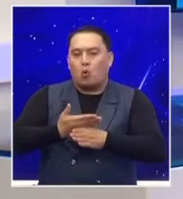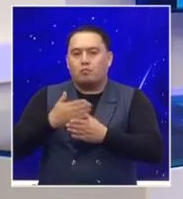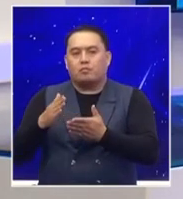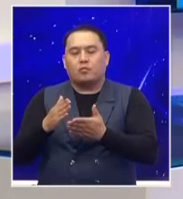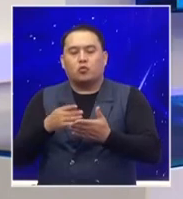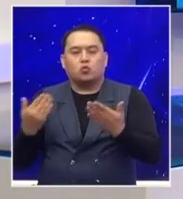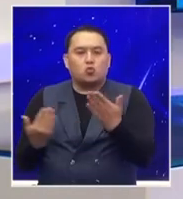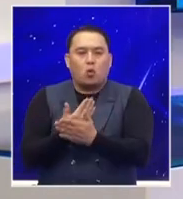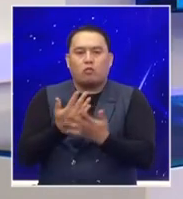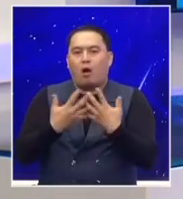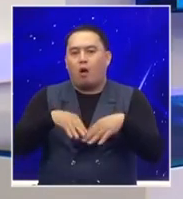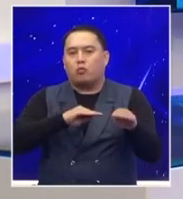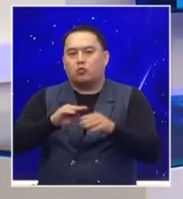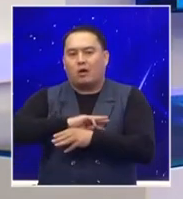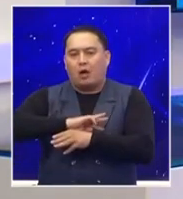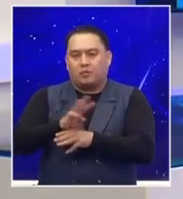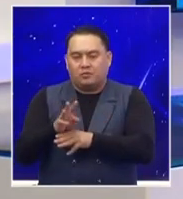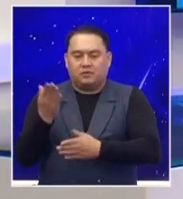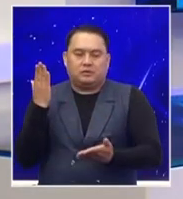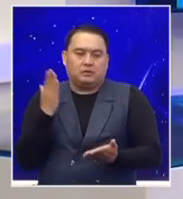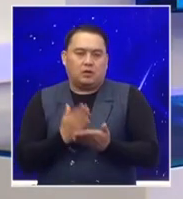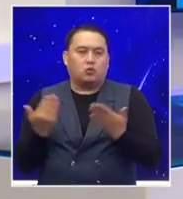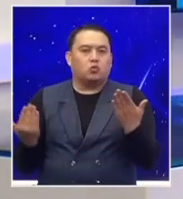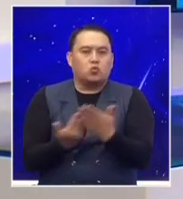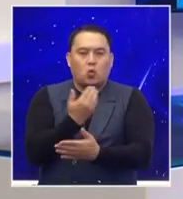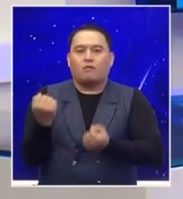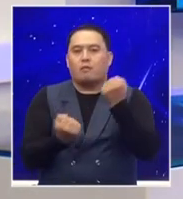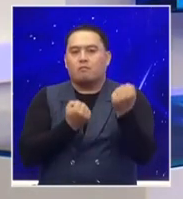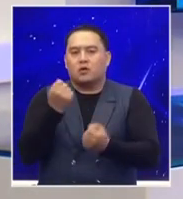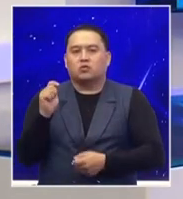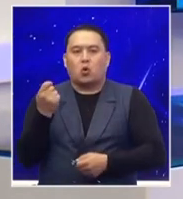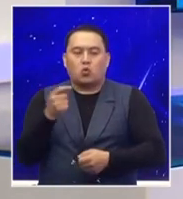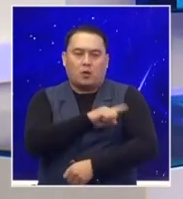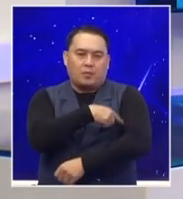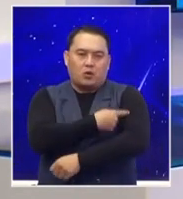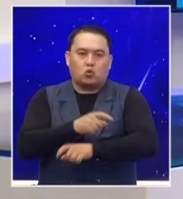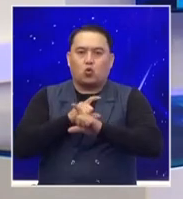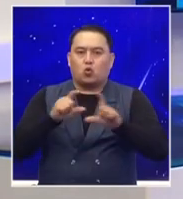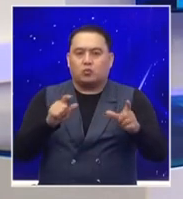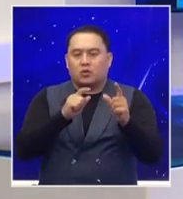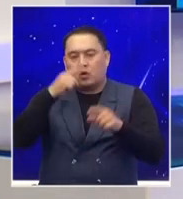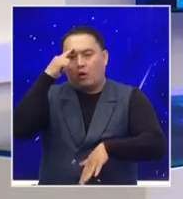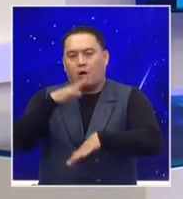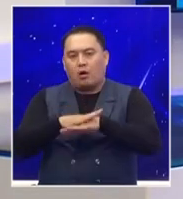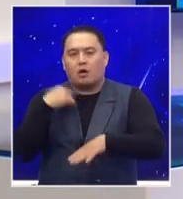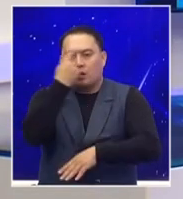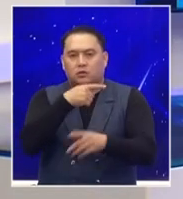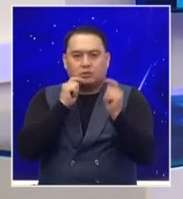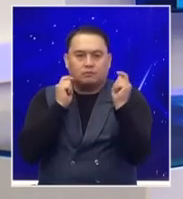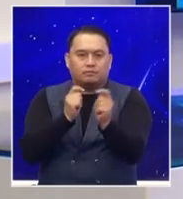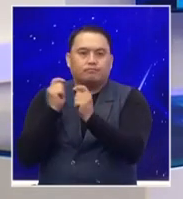тегіс заманауи қондырғылармен жабдықталған. Су жаңа темір тұлпарлар кілтін денсаулық сақтау ұйымдарына облыс әкімі